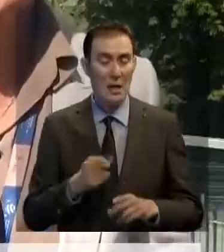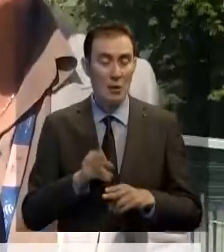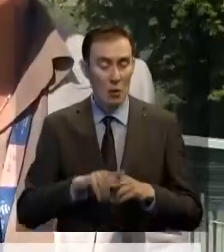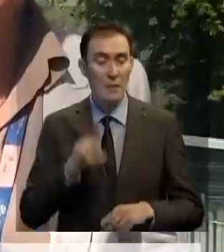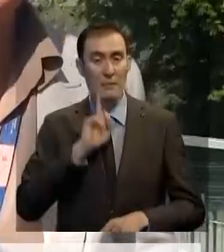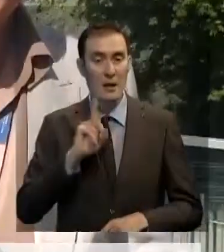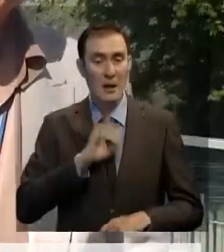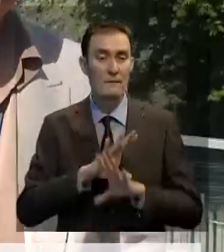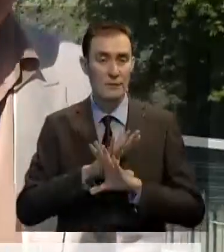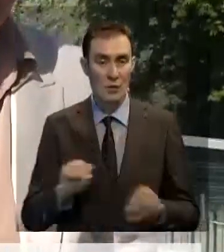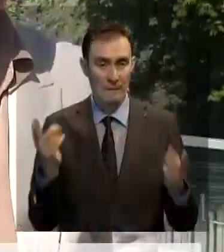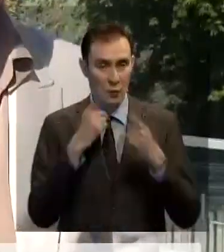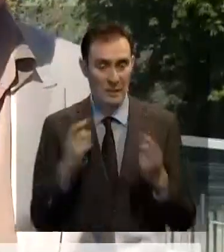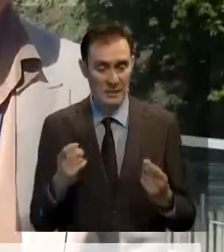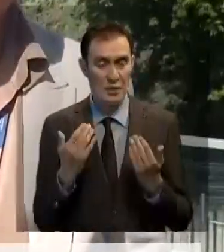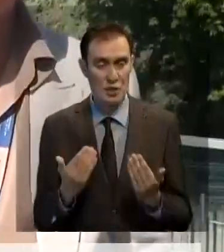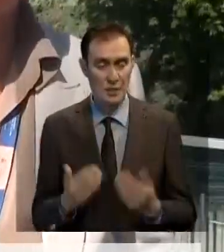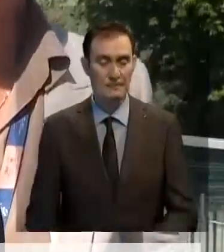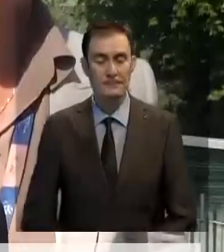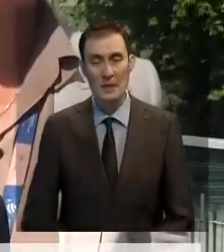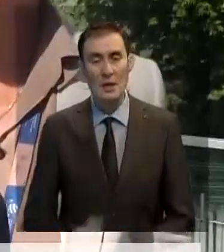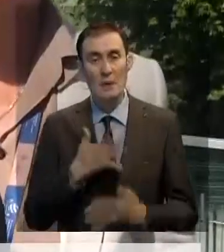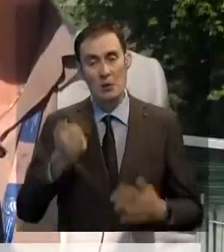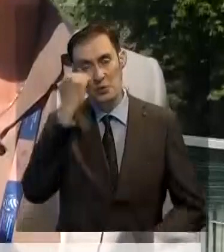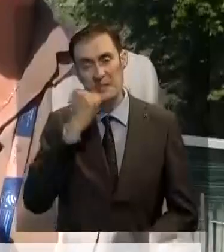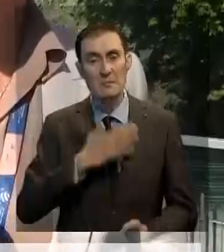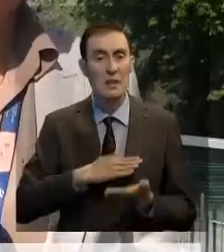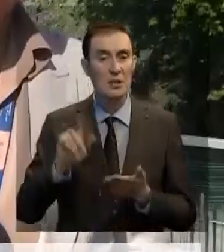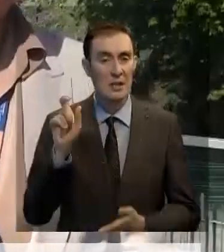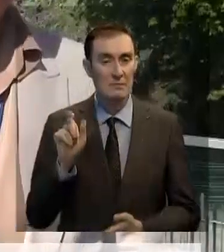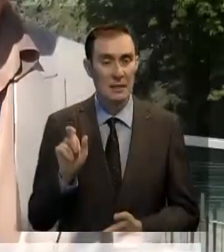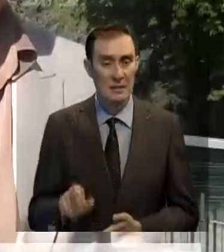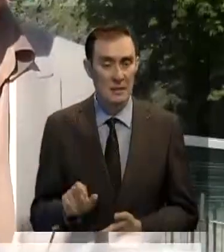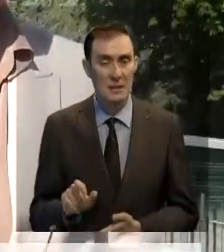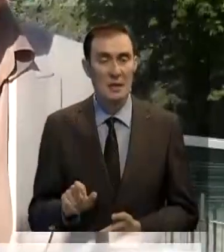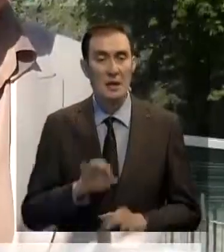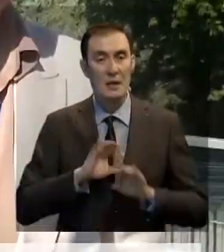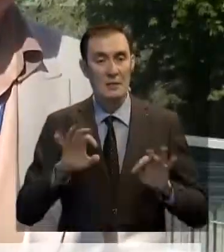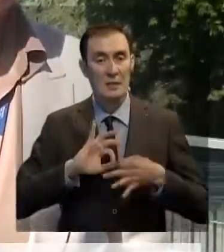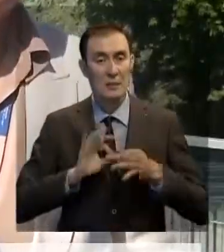информация к данному часу. Гульнара. Благодарю, Жанат Эрнст, наш субкор из Женевы.